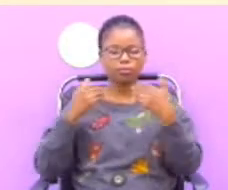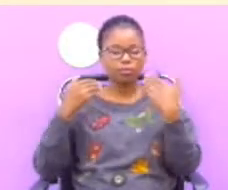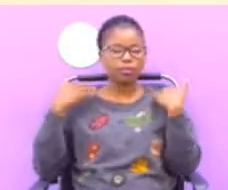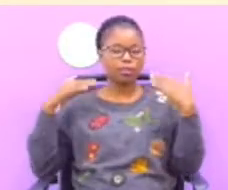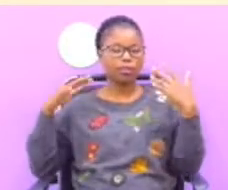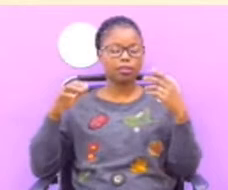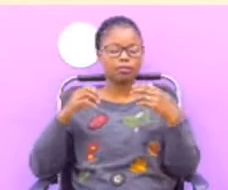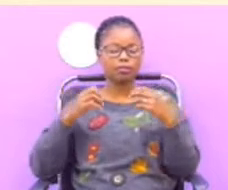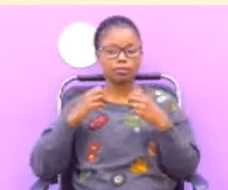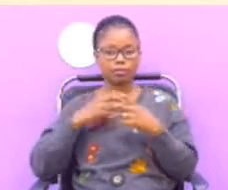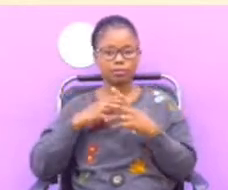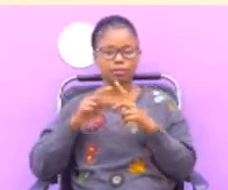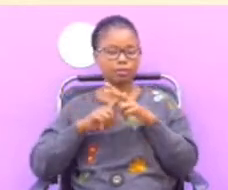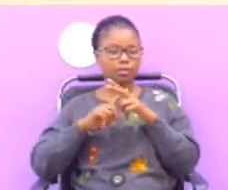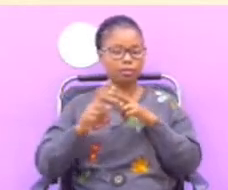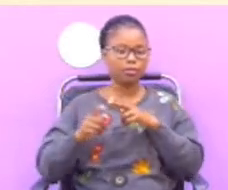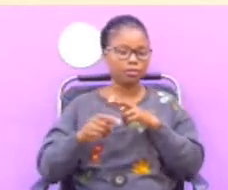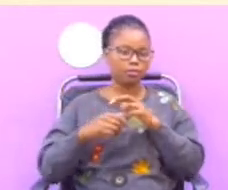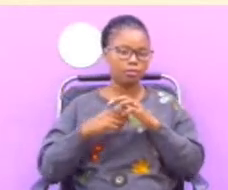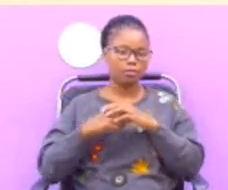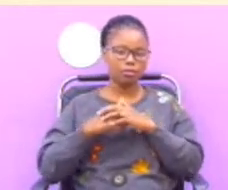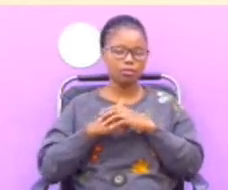na imate na nguo njirũ,